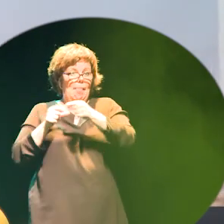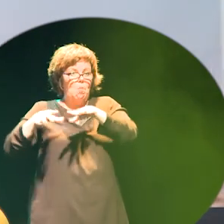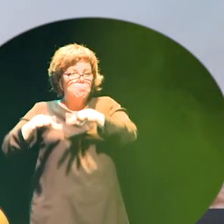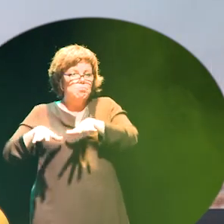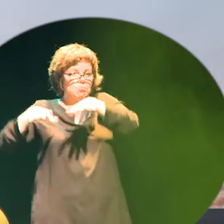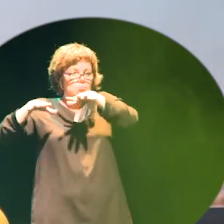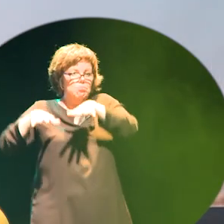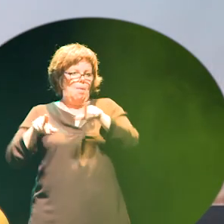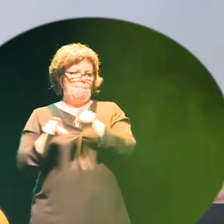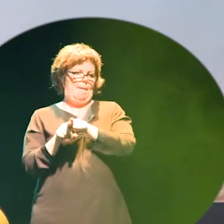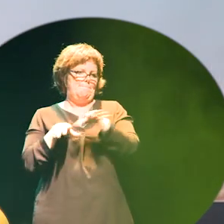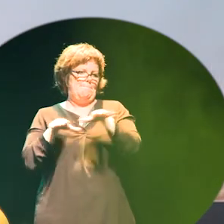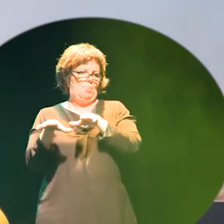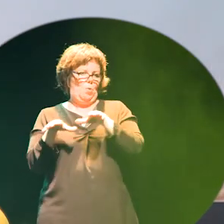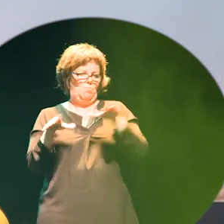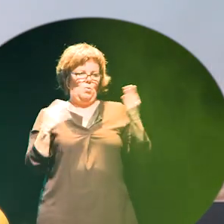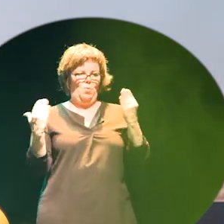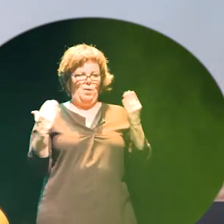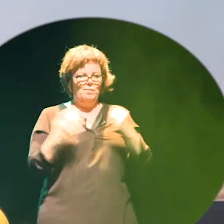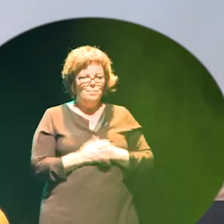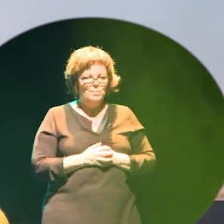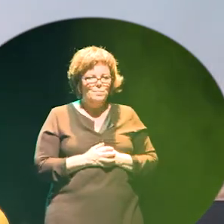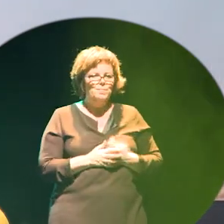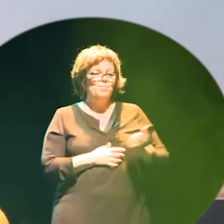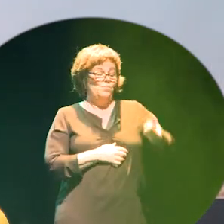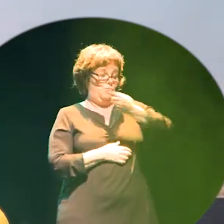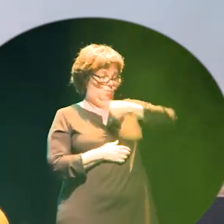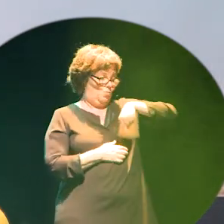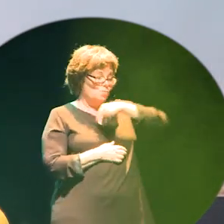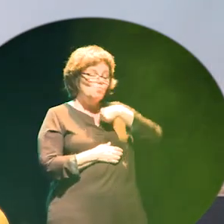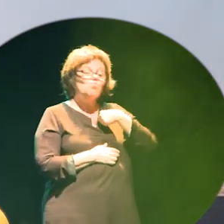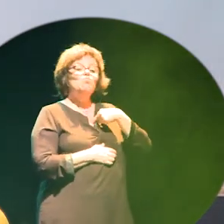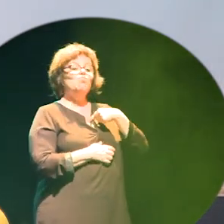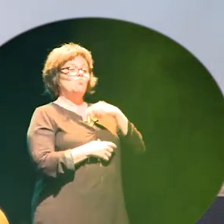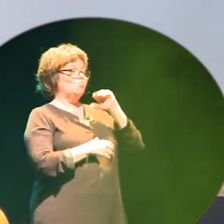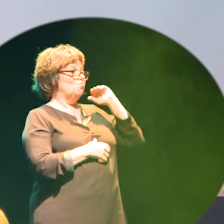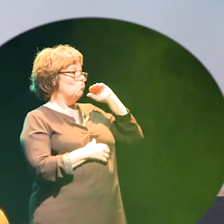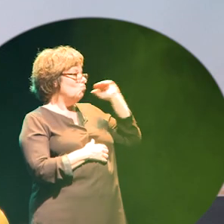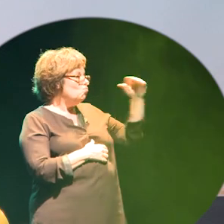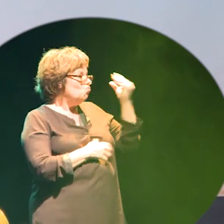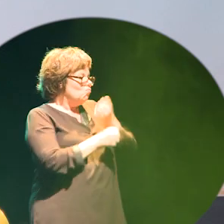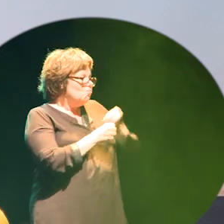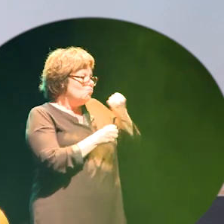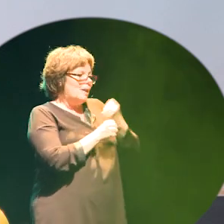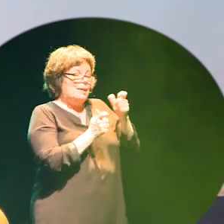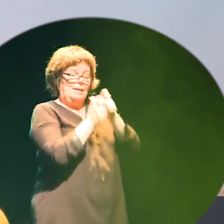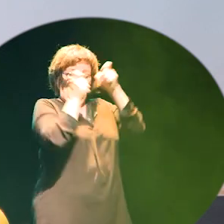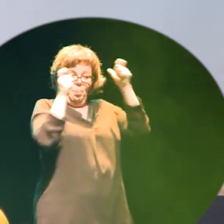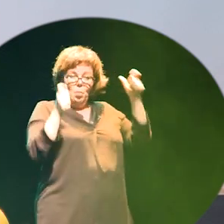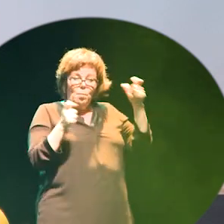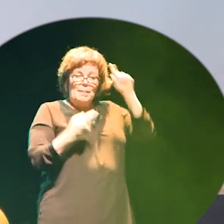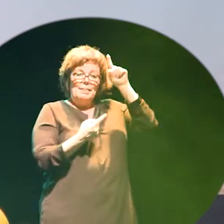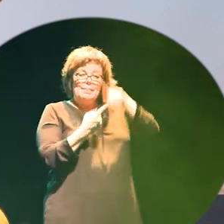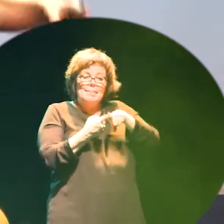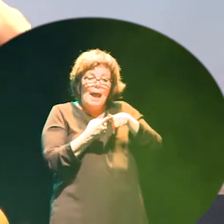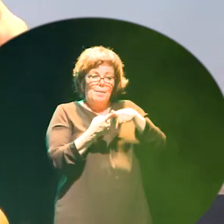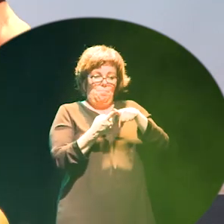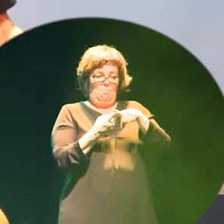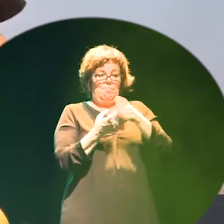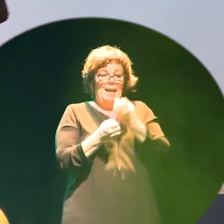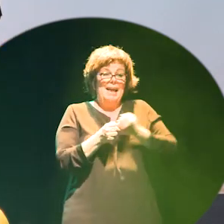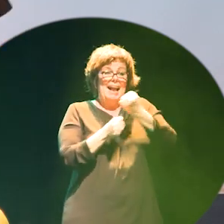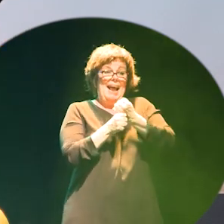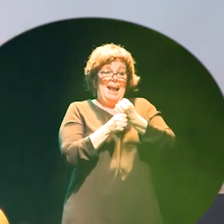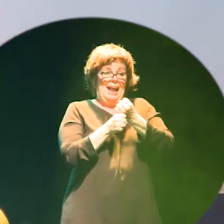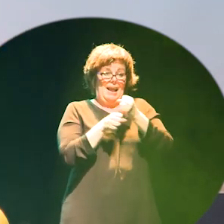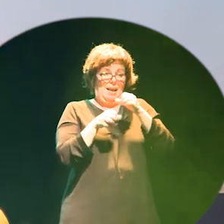20 ans, nous travaillons de manière très rapprochée avec une compagnie pour développer et élaborer un cytomètre en flux qui va être immergé